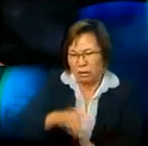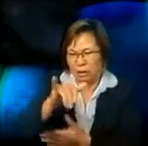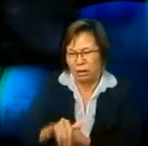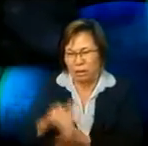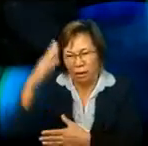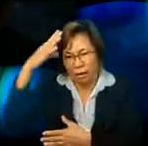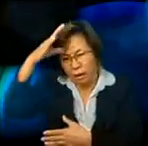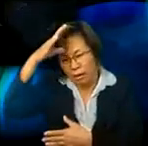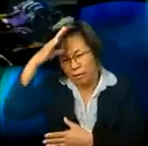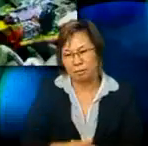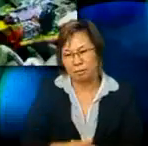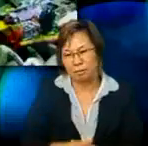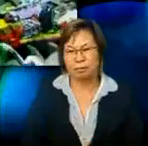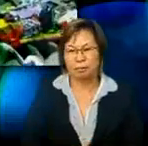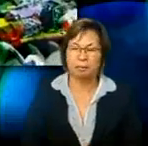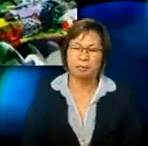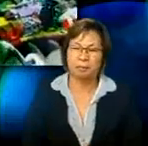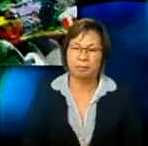ayah?